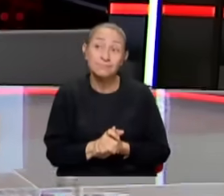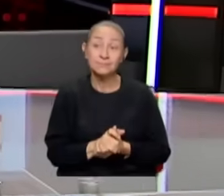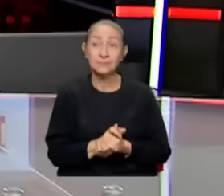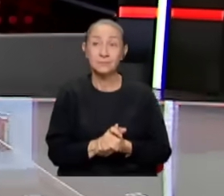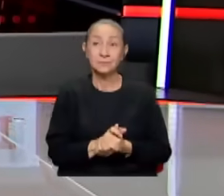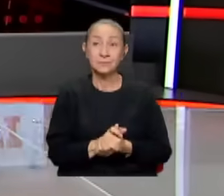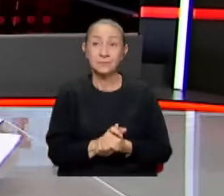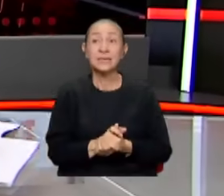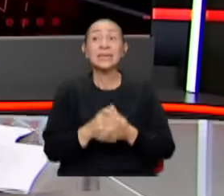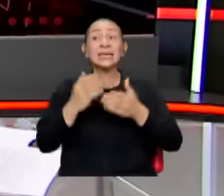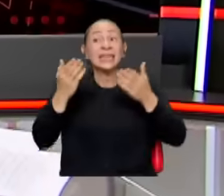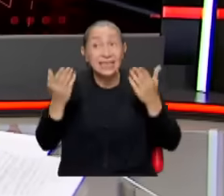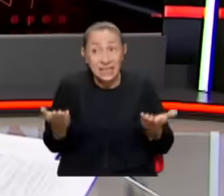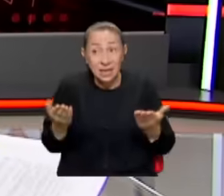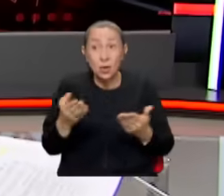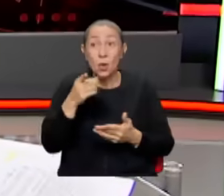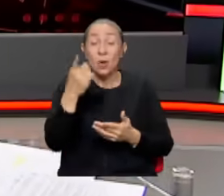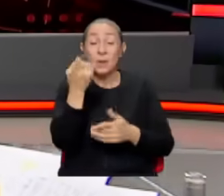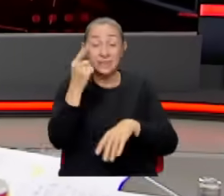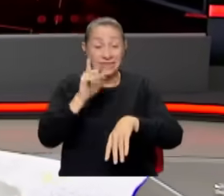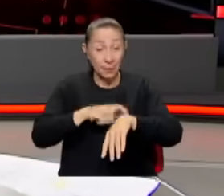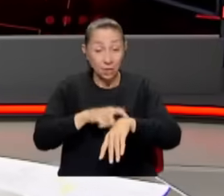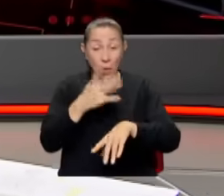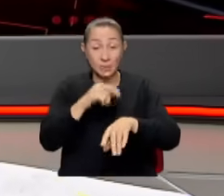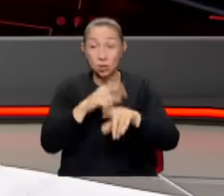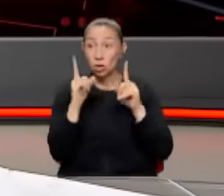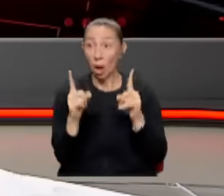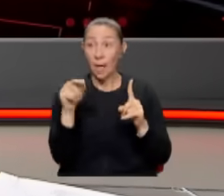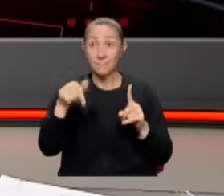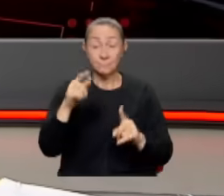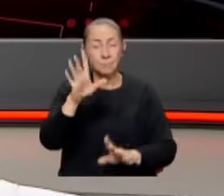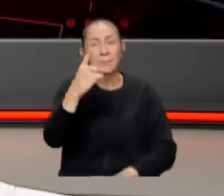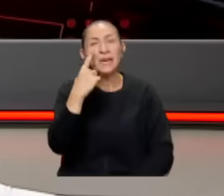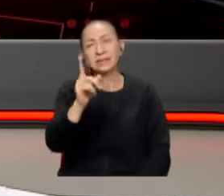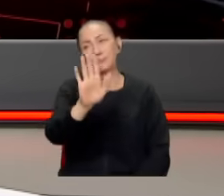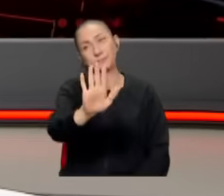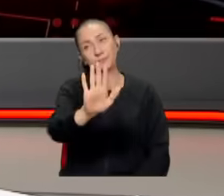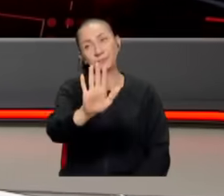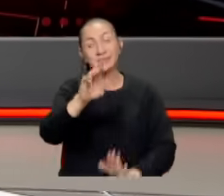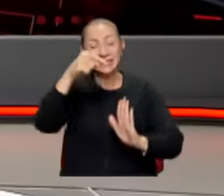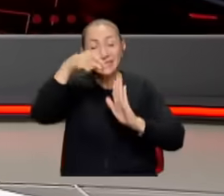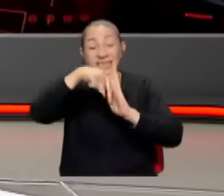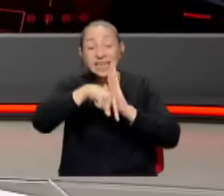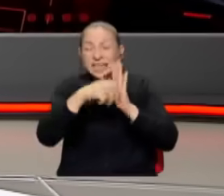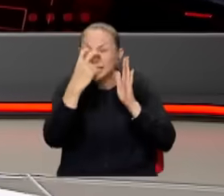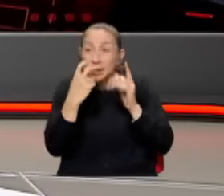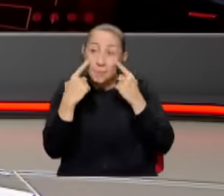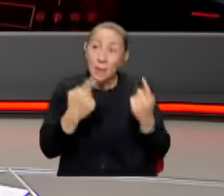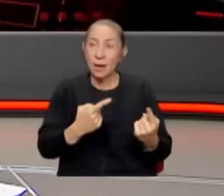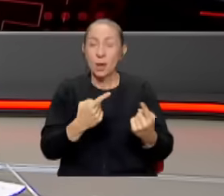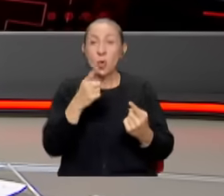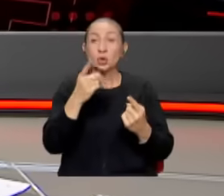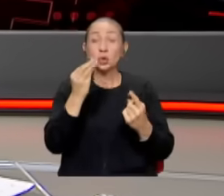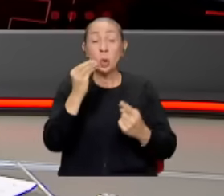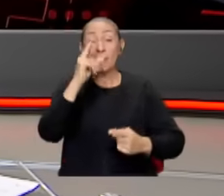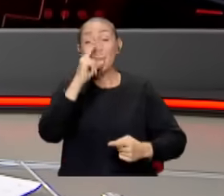veriyor ki öyle bir zamandan öyle bir dönemden bahsediyoruz ki bakın detaylarda sakla her şey o